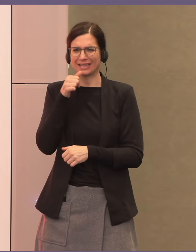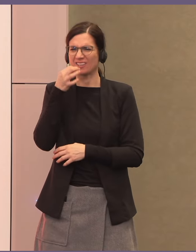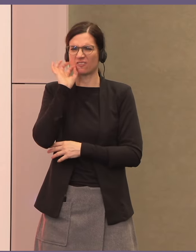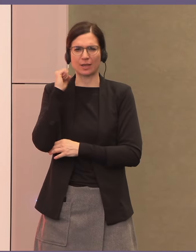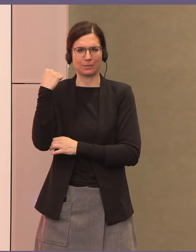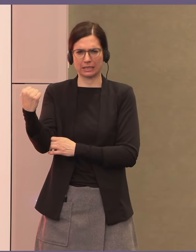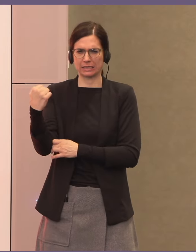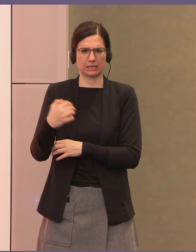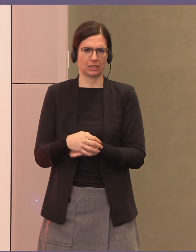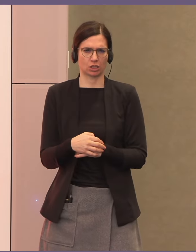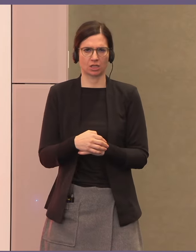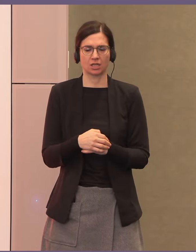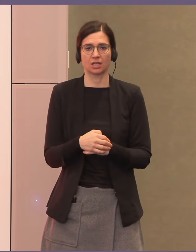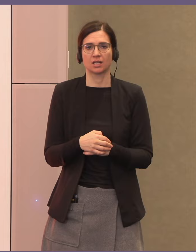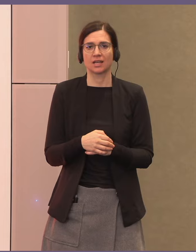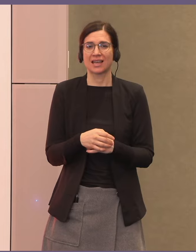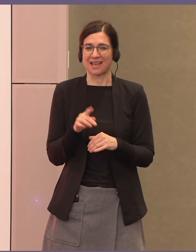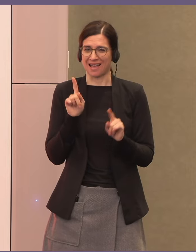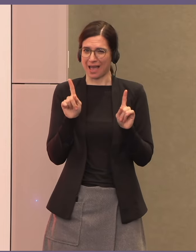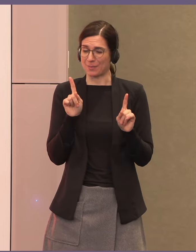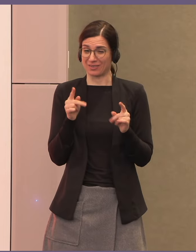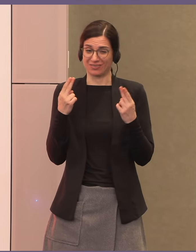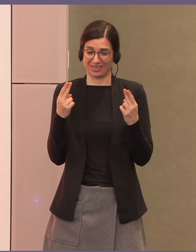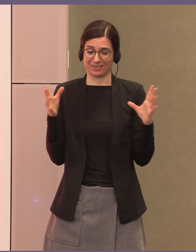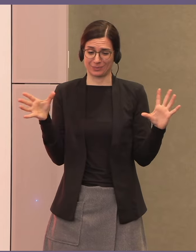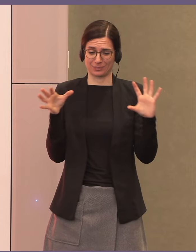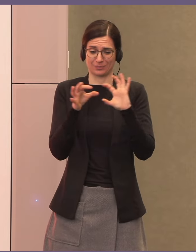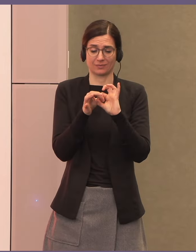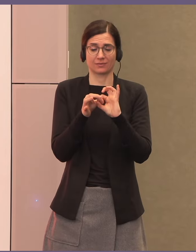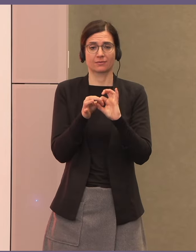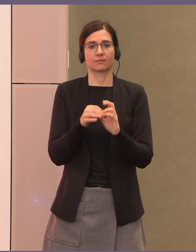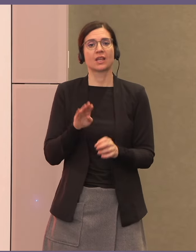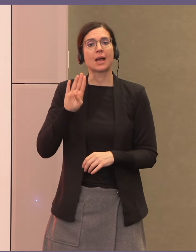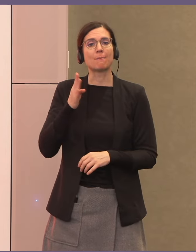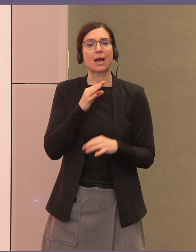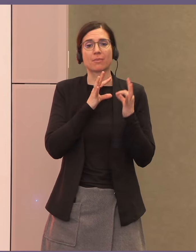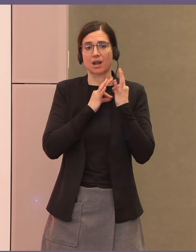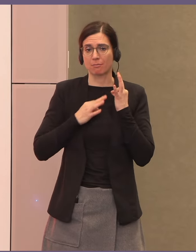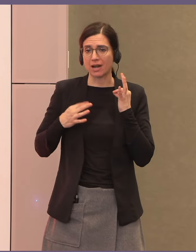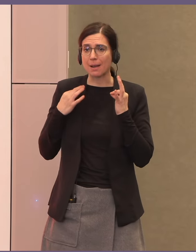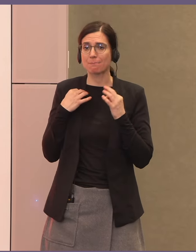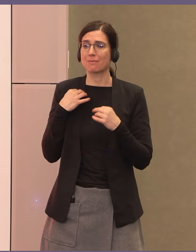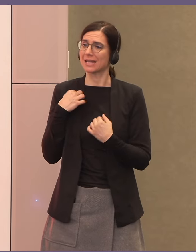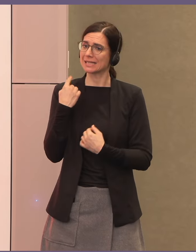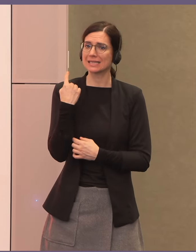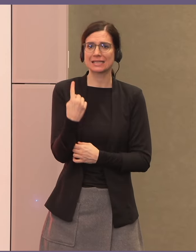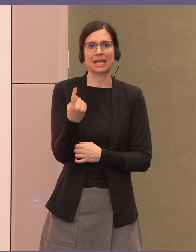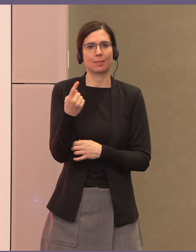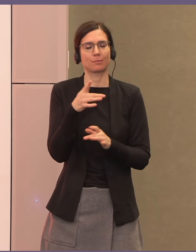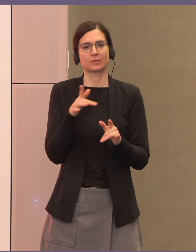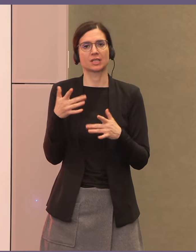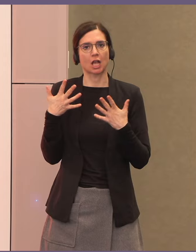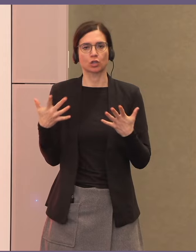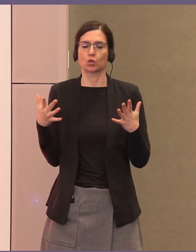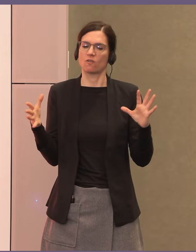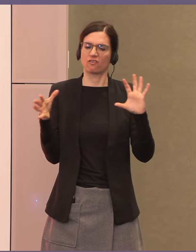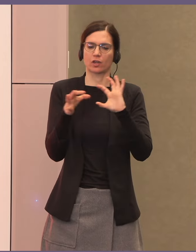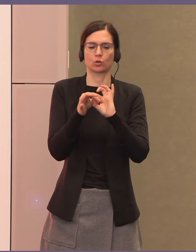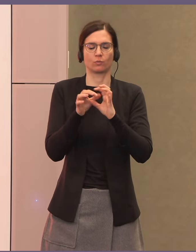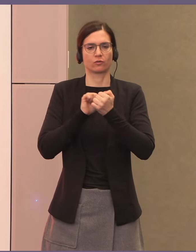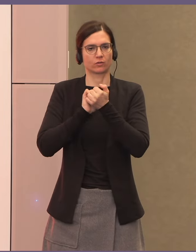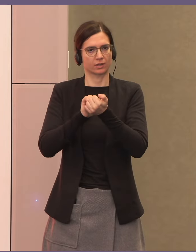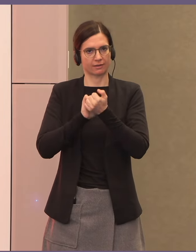Kontext von Demokratie und Feminismus, der hat nicht nur das Leben von Barbara Brammer geprägt, sondern ganz zweifellos trägt das auch deine